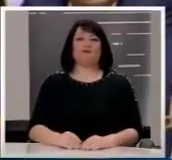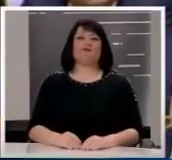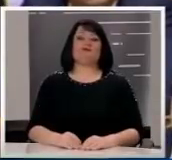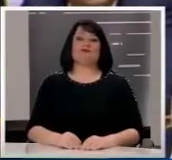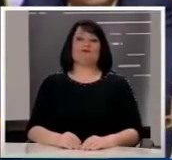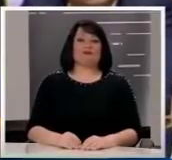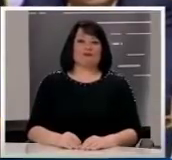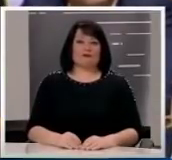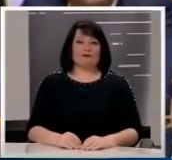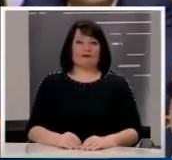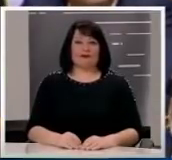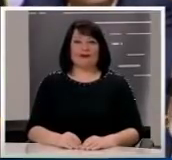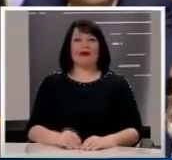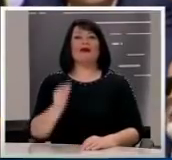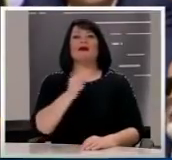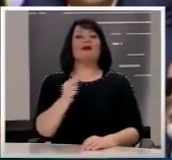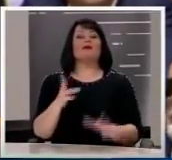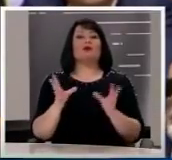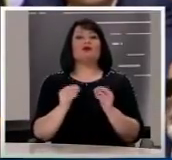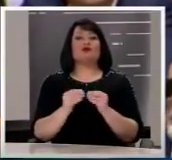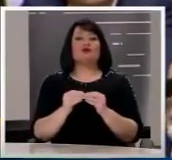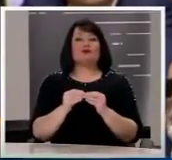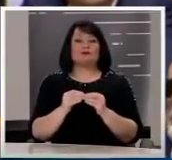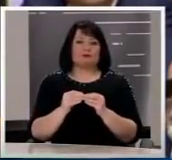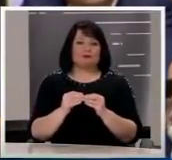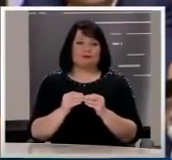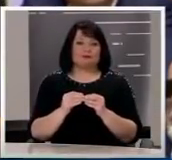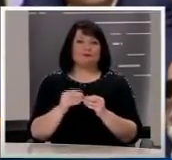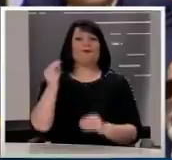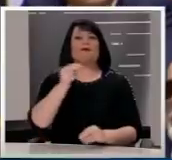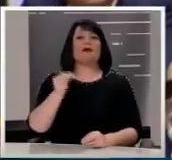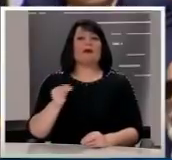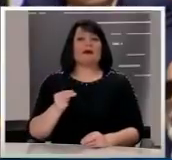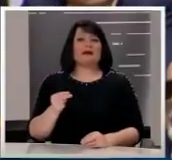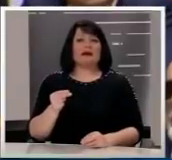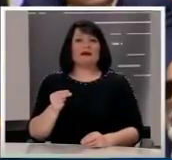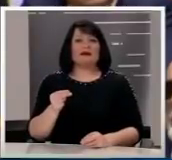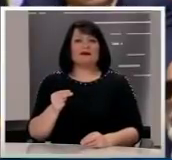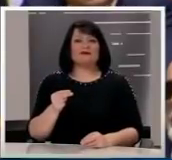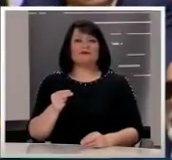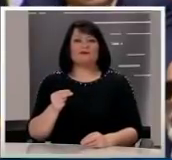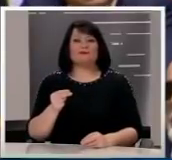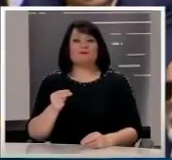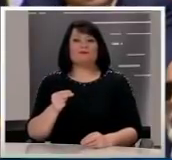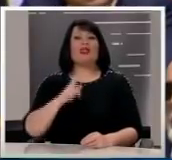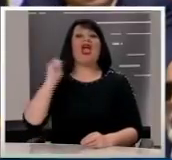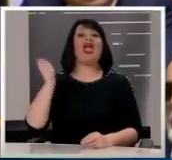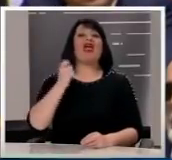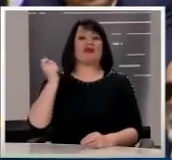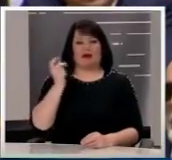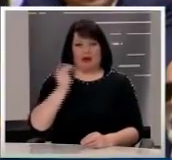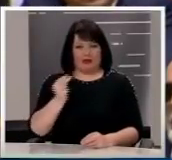Έρχομαι τώρα στα θέματα τα εθνικά.